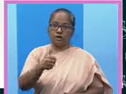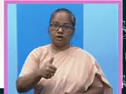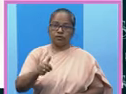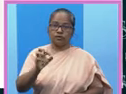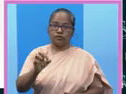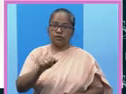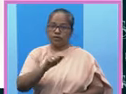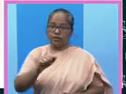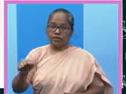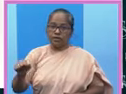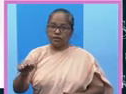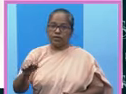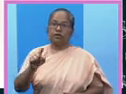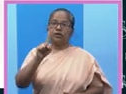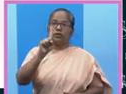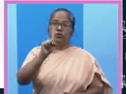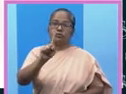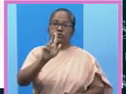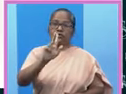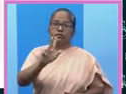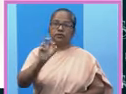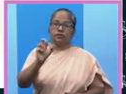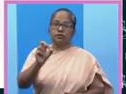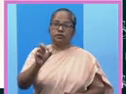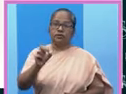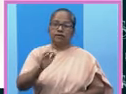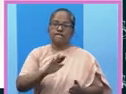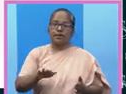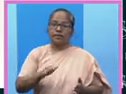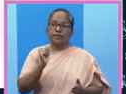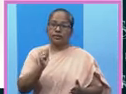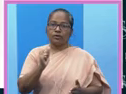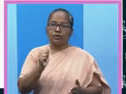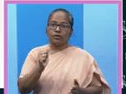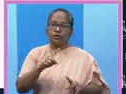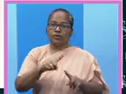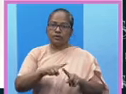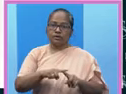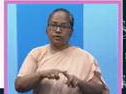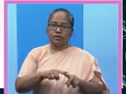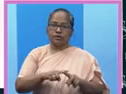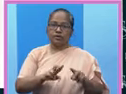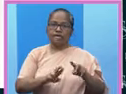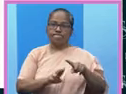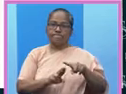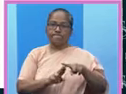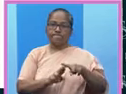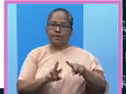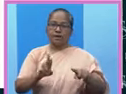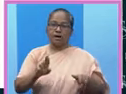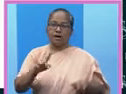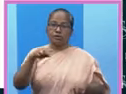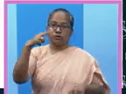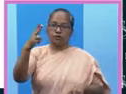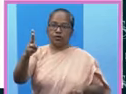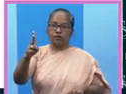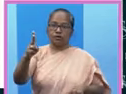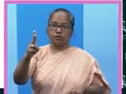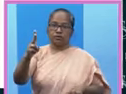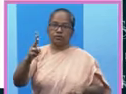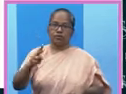360 டிகிரியில் 180 டிகிரிக்கு மட்டும் பரப்பளவு கண்டுபிடிக்க போகிறேன். ஆகையினால 360ல் 180